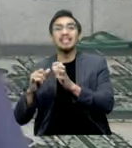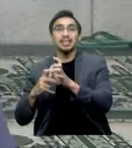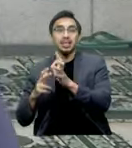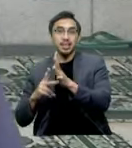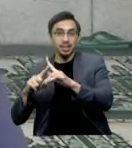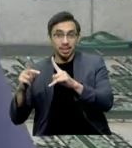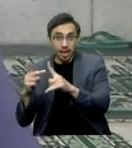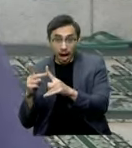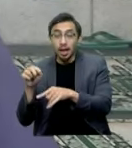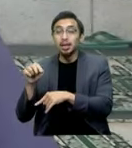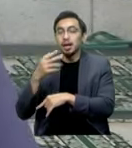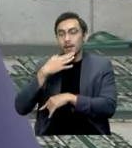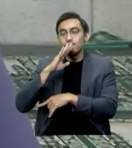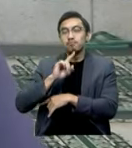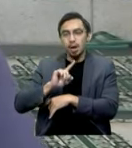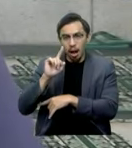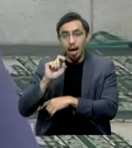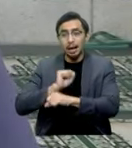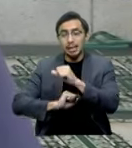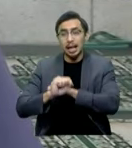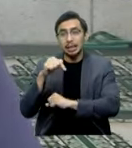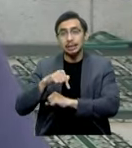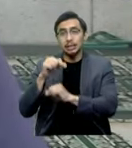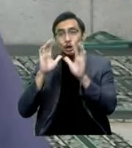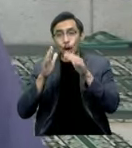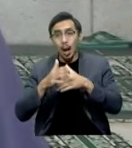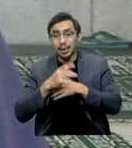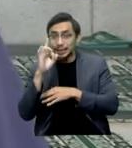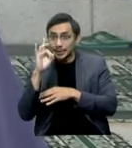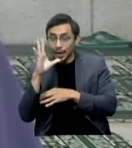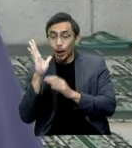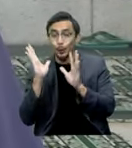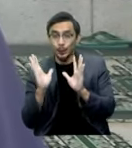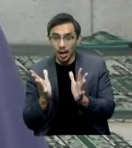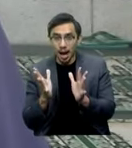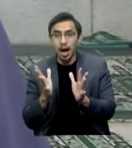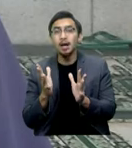kita ngadain agenda ba'da zuhur, yaitu kajian. Di Senin kita ada